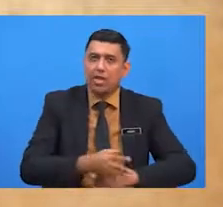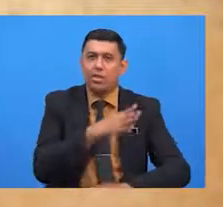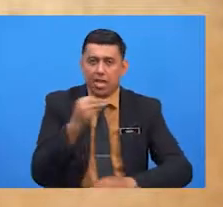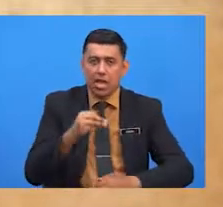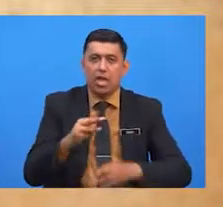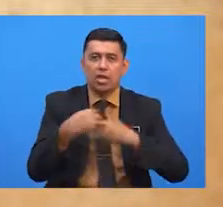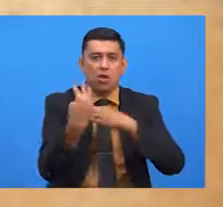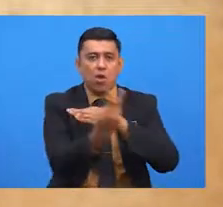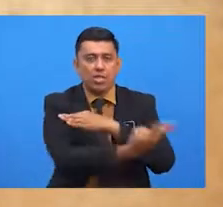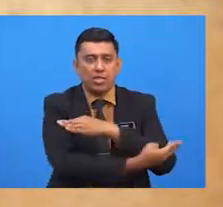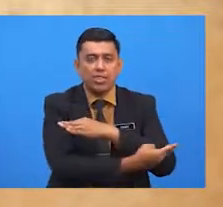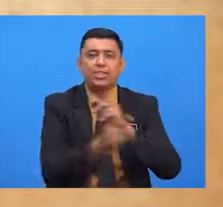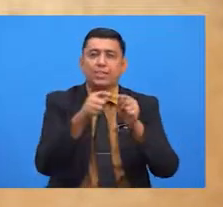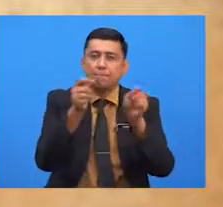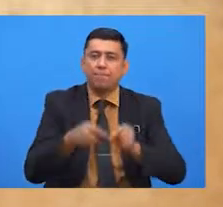kawasan kediaman.